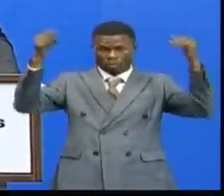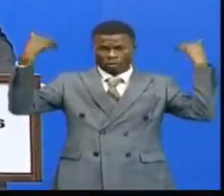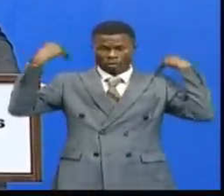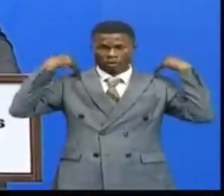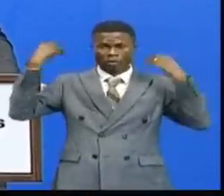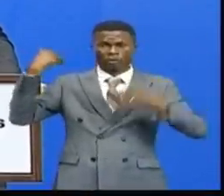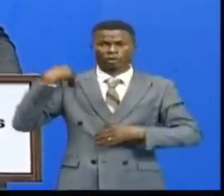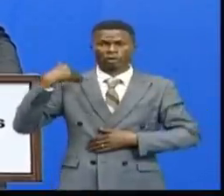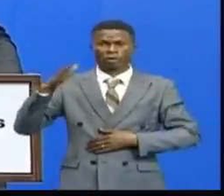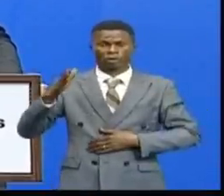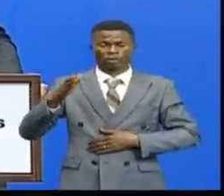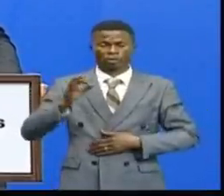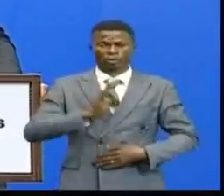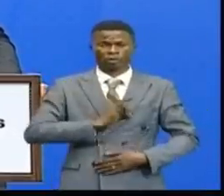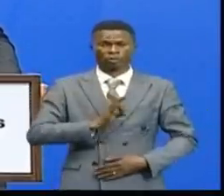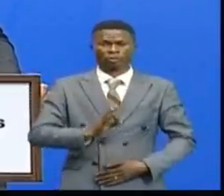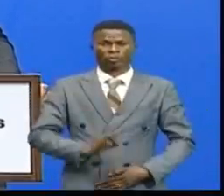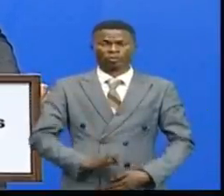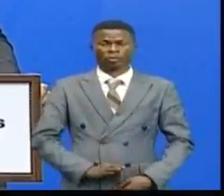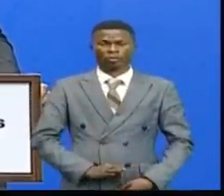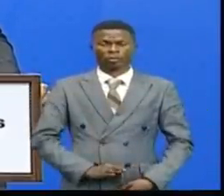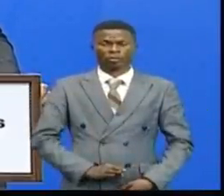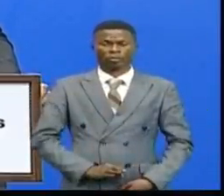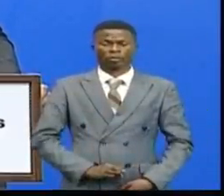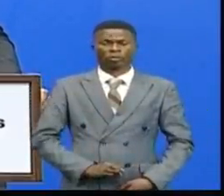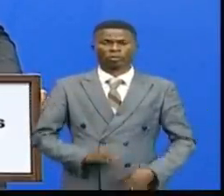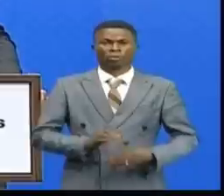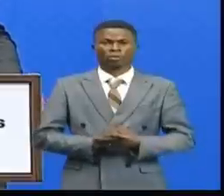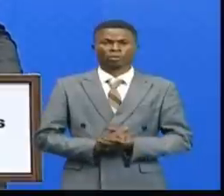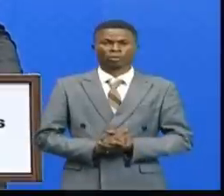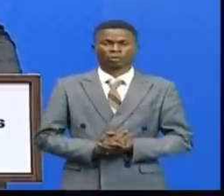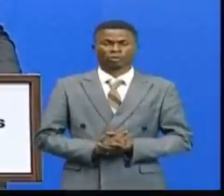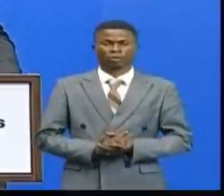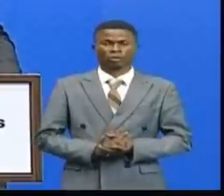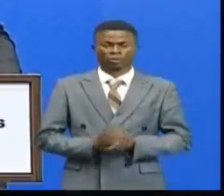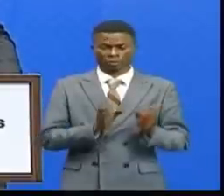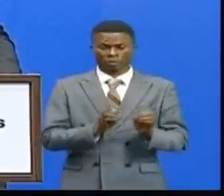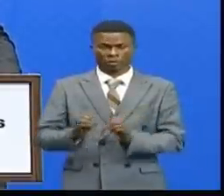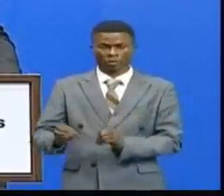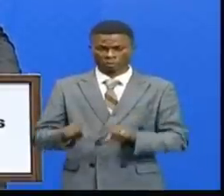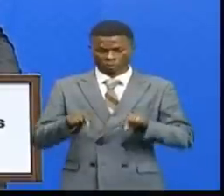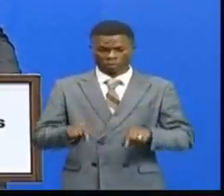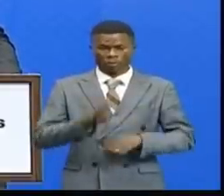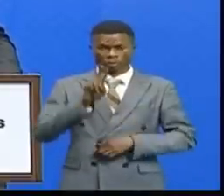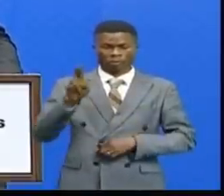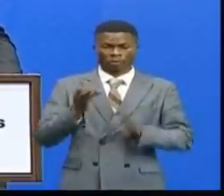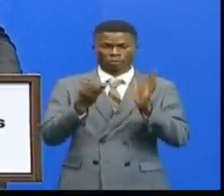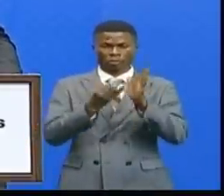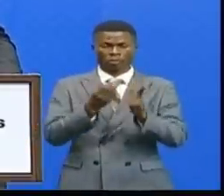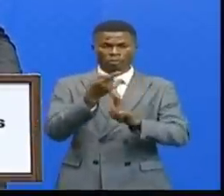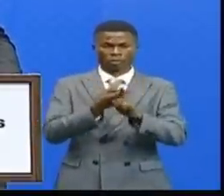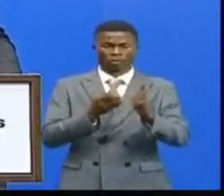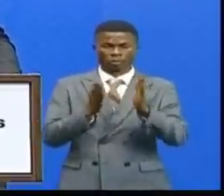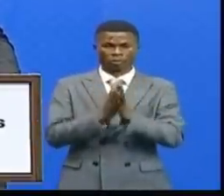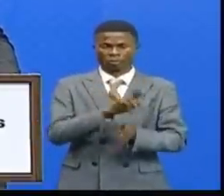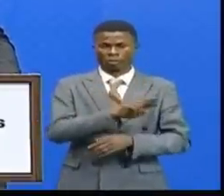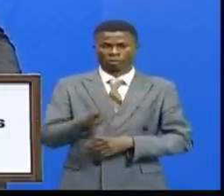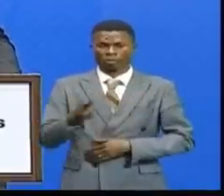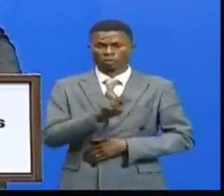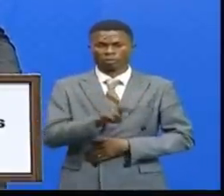l'État, Félix-Antoine Tshisekedi Tshilombo, a présidé ce vendredi 7 octobre 2022